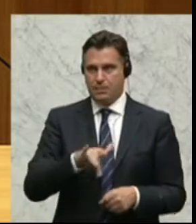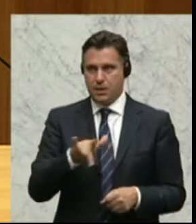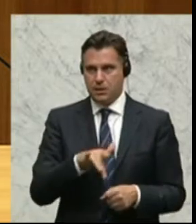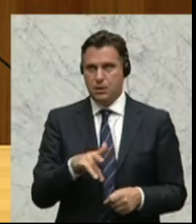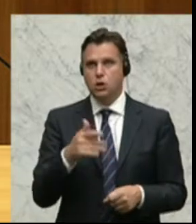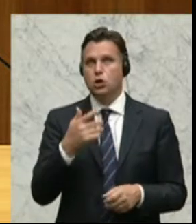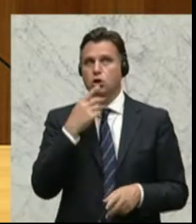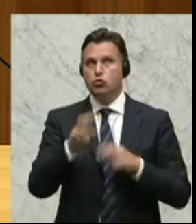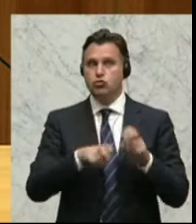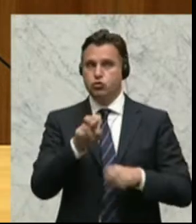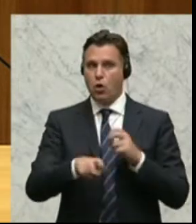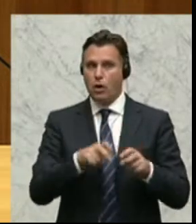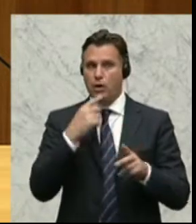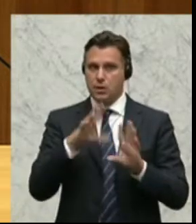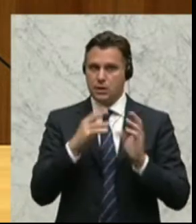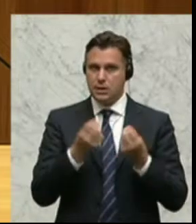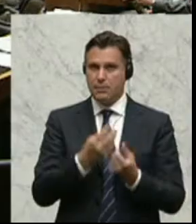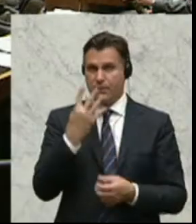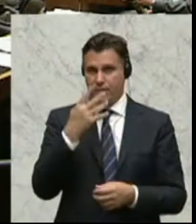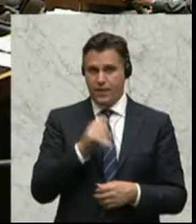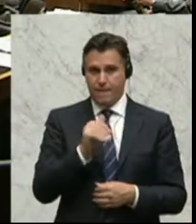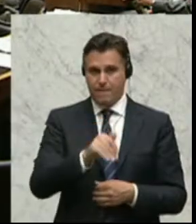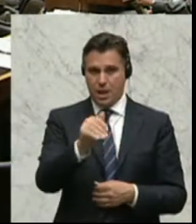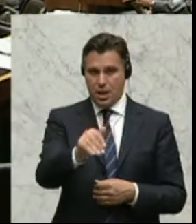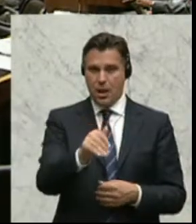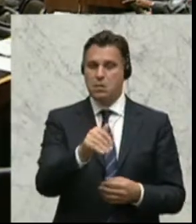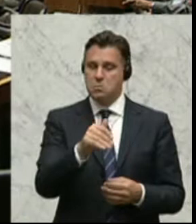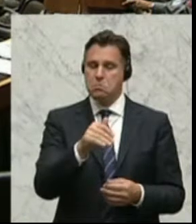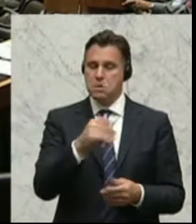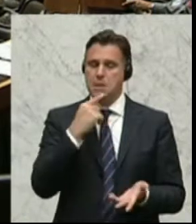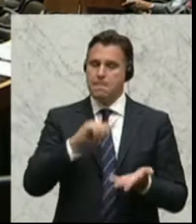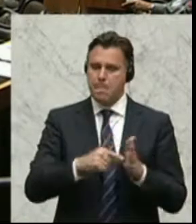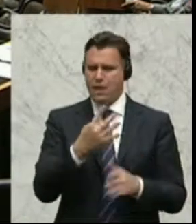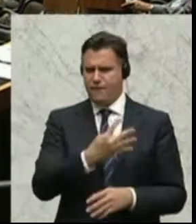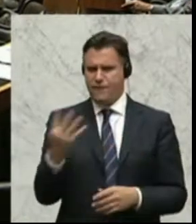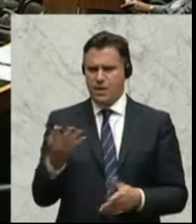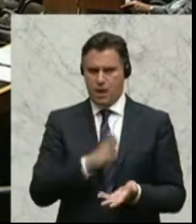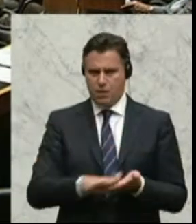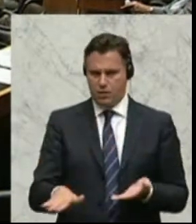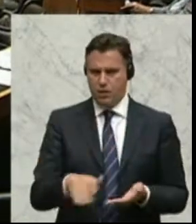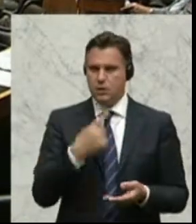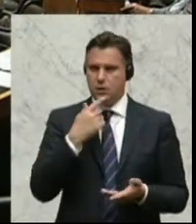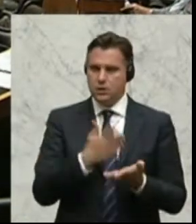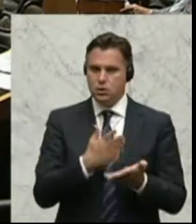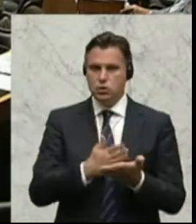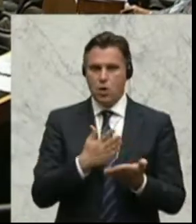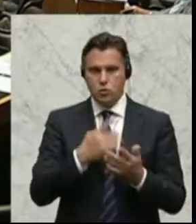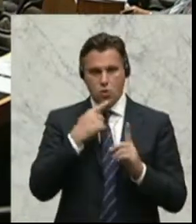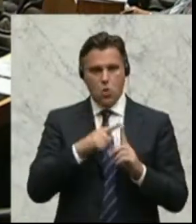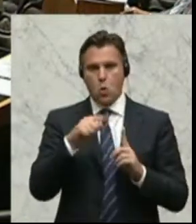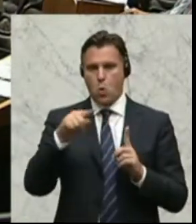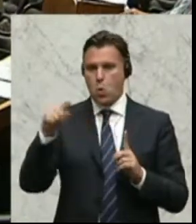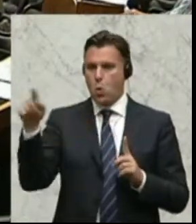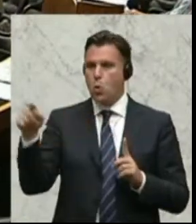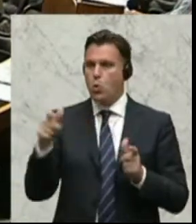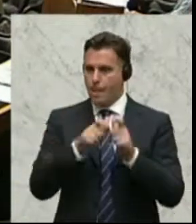wir jetzt von 4 Milliarden rechnen, alles mal 4 rechnen, dann sehen Sie auch, da ist ein Konjunkturpaket, ein kleines Konjunkturpaket,